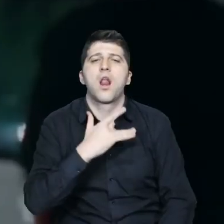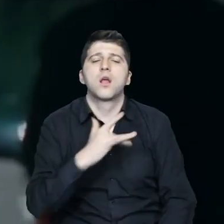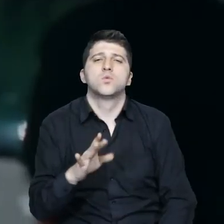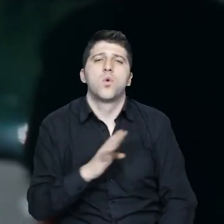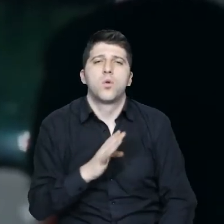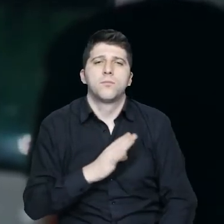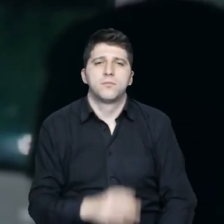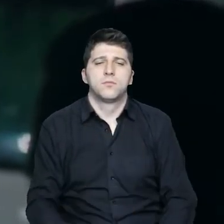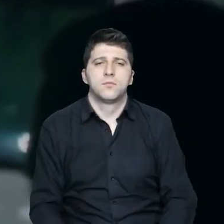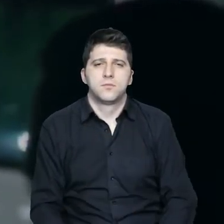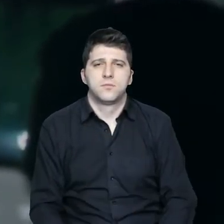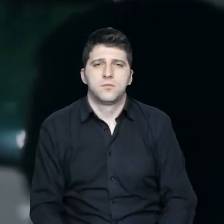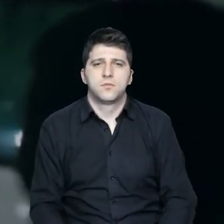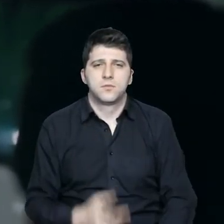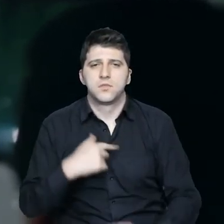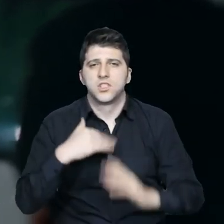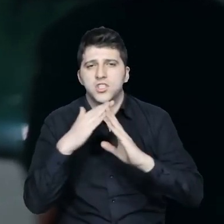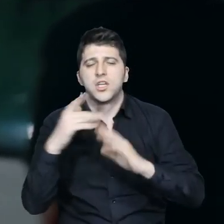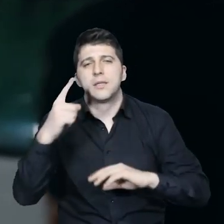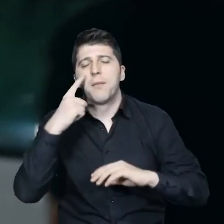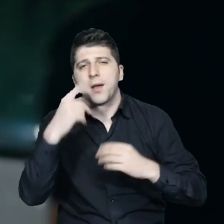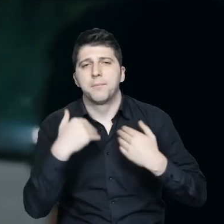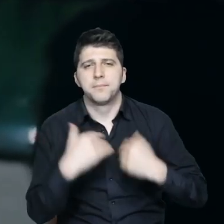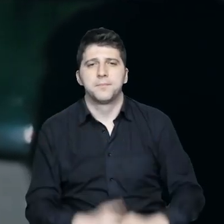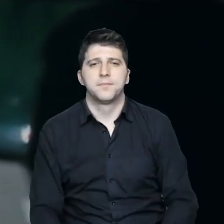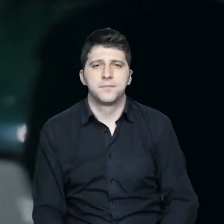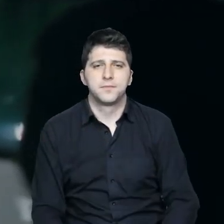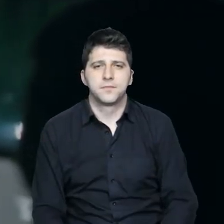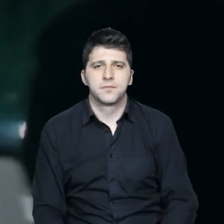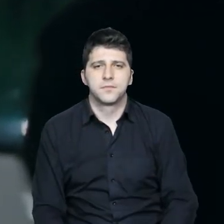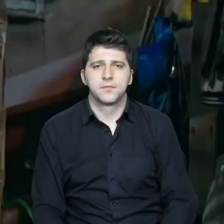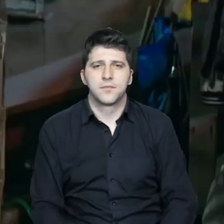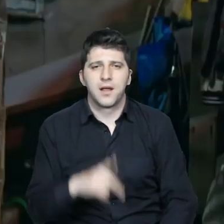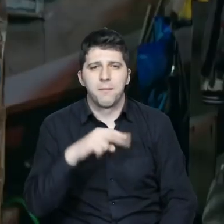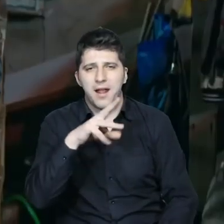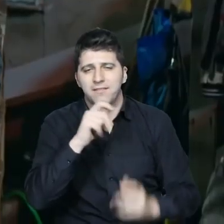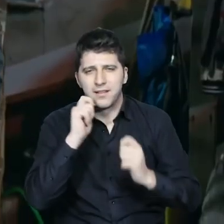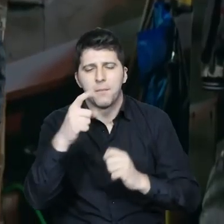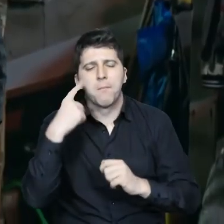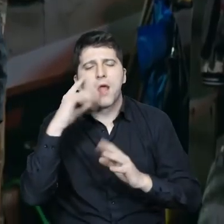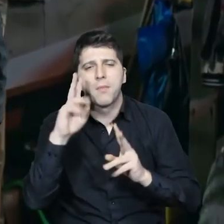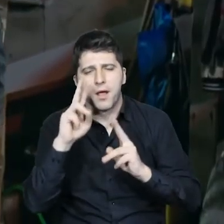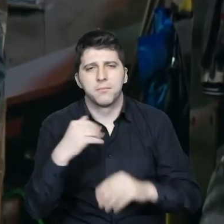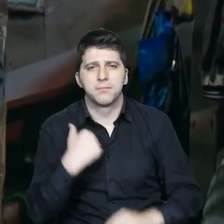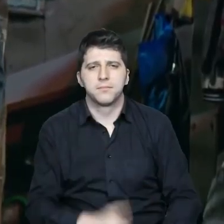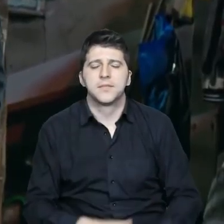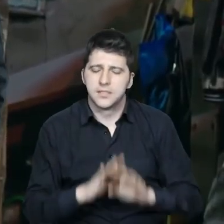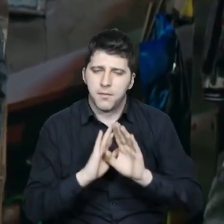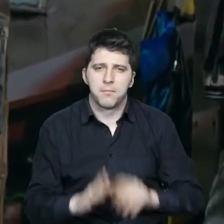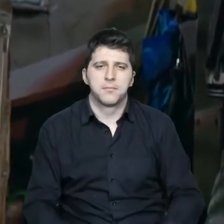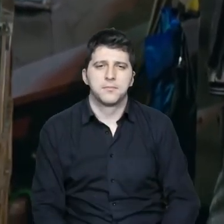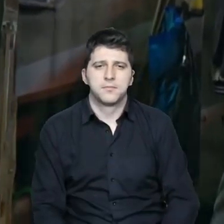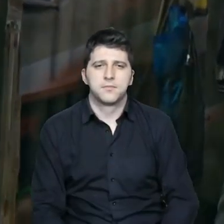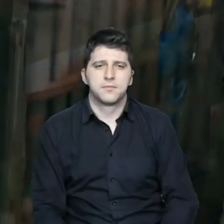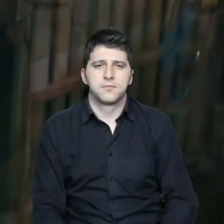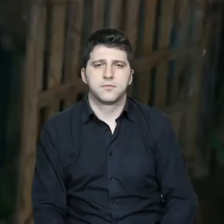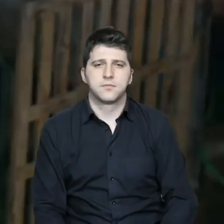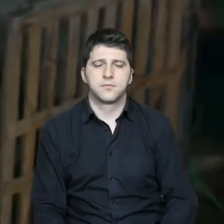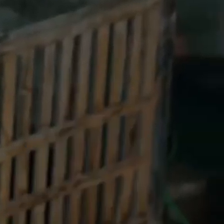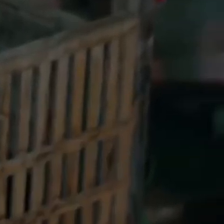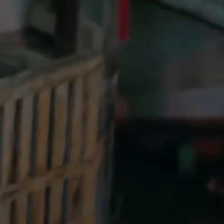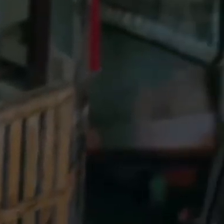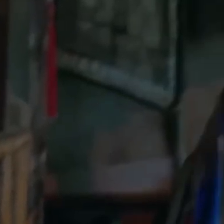oğlum. Dur ben şu çatıya bir bakayım. Şu merdiveni alayım, merak etme sen. Tamam. İbrahim